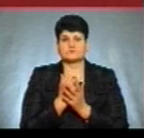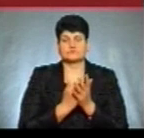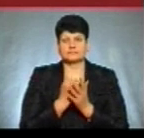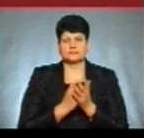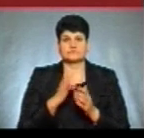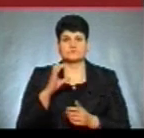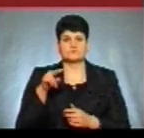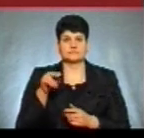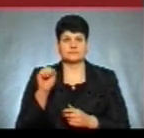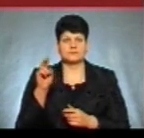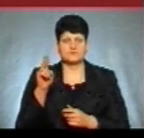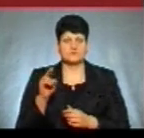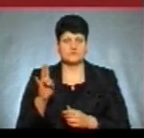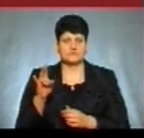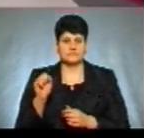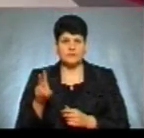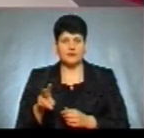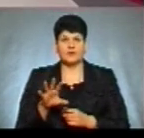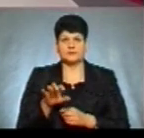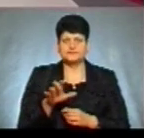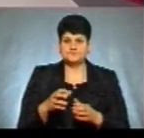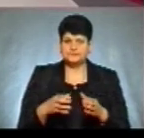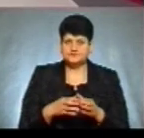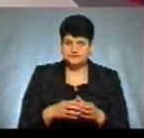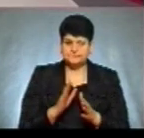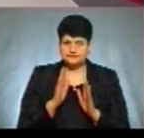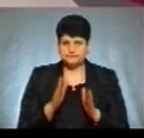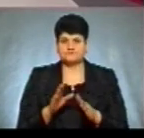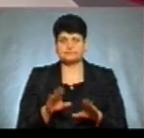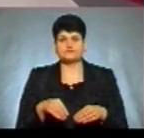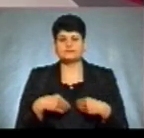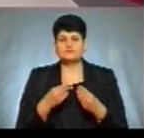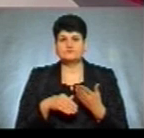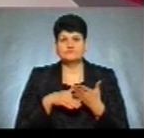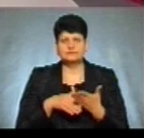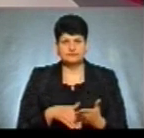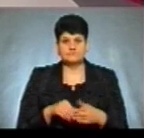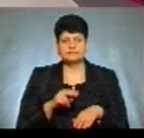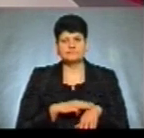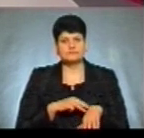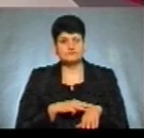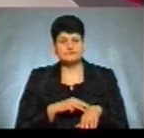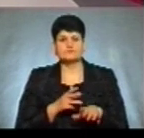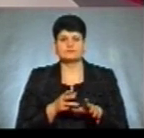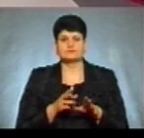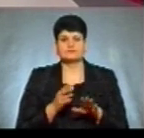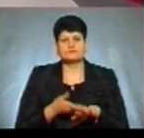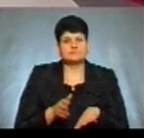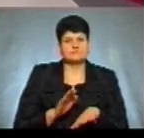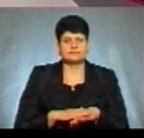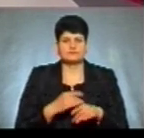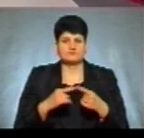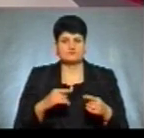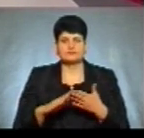спецназу, кінологічні групи, вибухотехнічні групи, які будуть надавати допомогу поліції при ускладненні